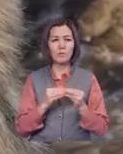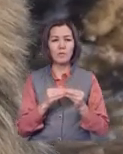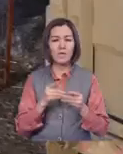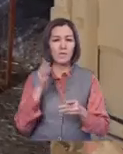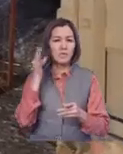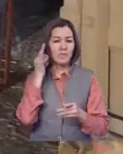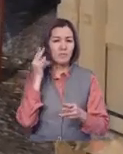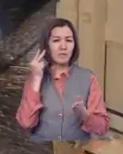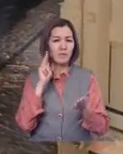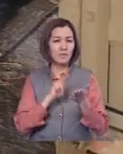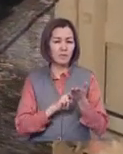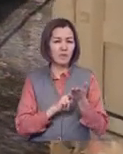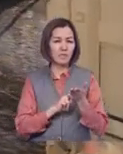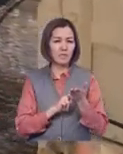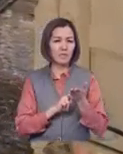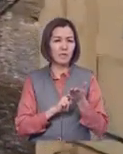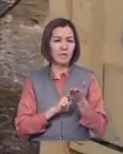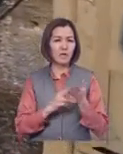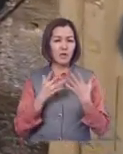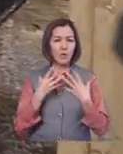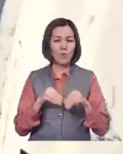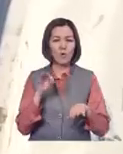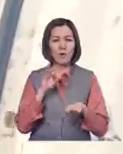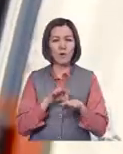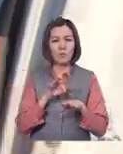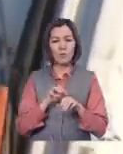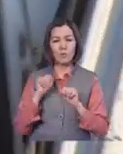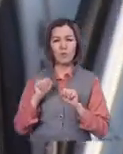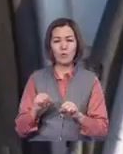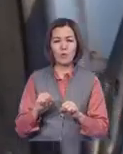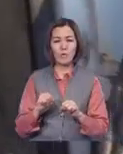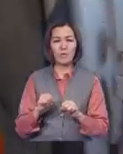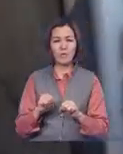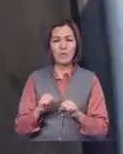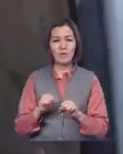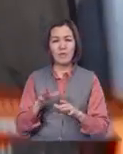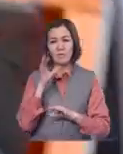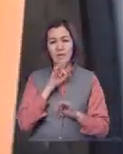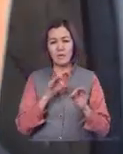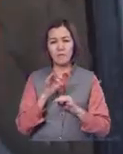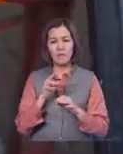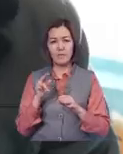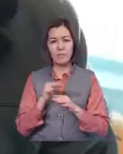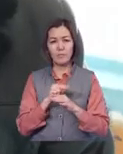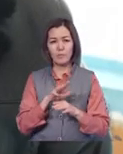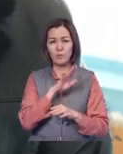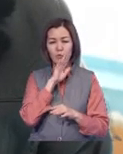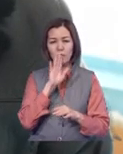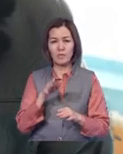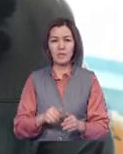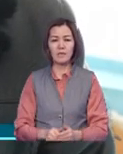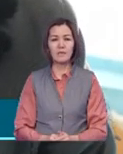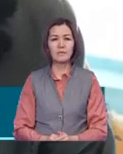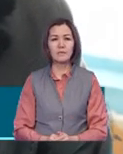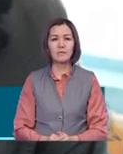сырғаланат, зарарсыздандырылады. Онда да қоғамға қауіпті аурулардан ада болса, олай болған жағдайда дәрімен ұйықтатылады. Енді айта кететін